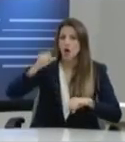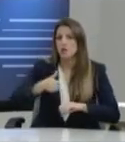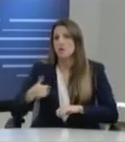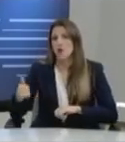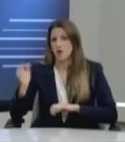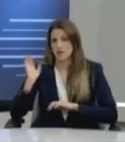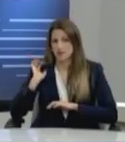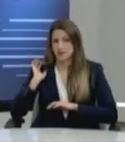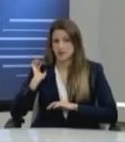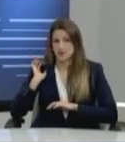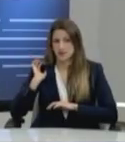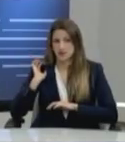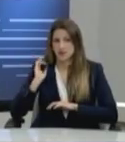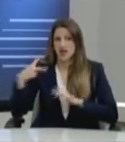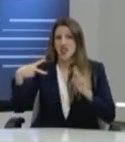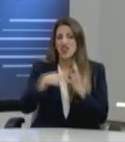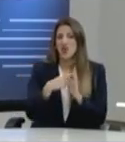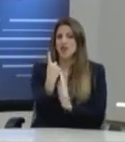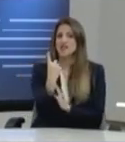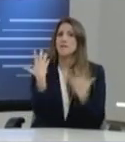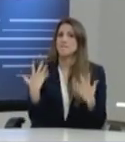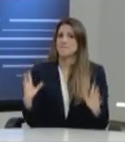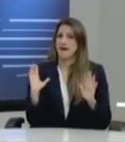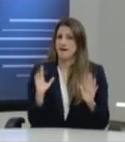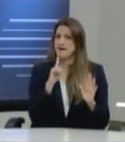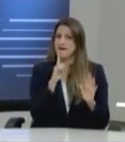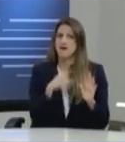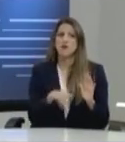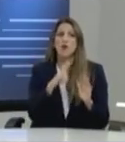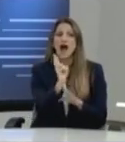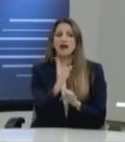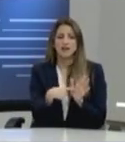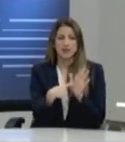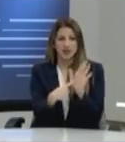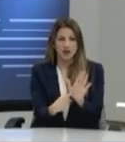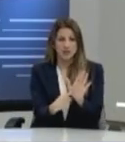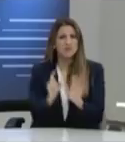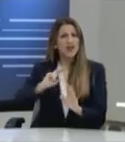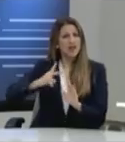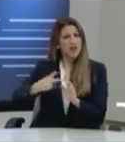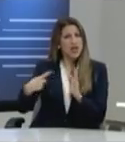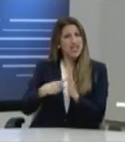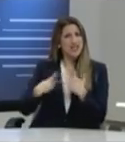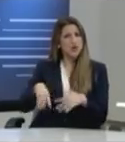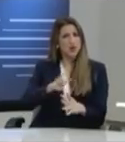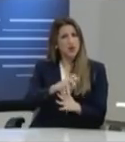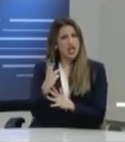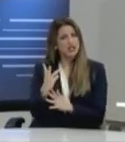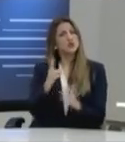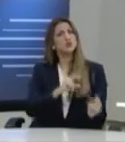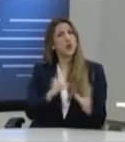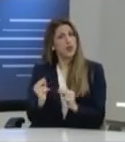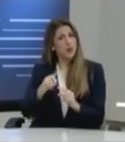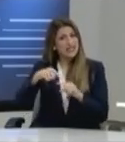αρνητική ψήφος. Αυτό έγινε το 2001. Αυτό έγινε, κύριε Κατρούγκαρη, το 1986. Αυτό έγινε